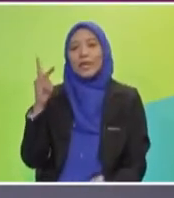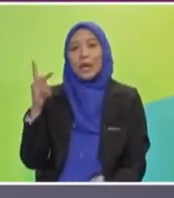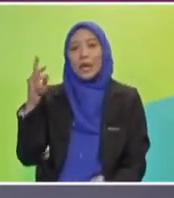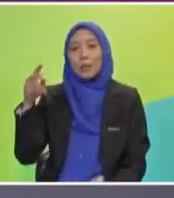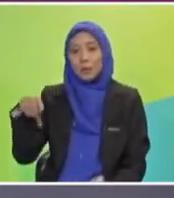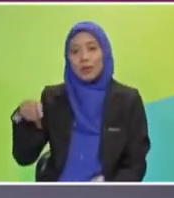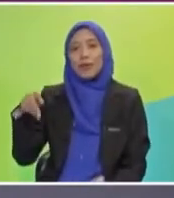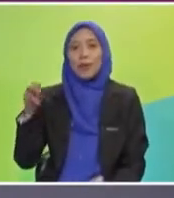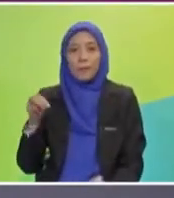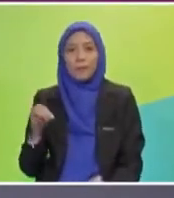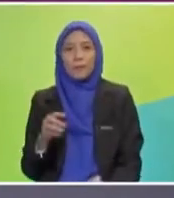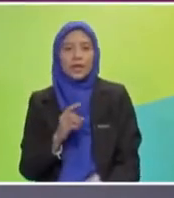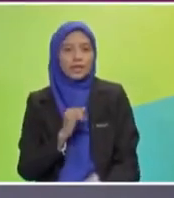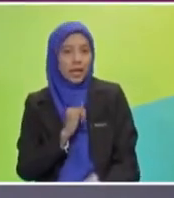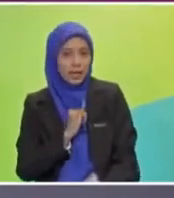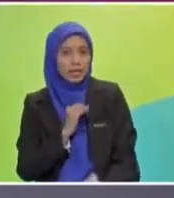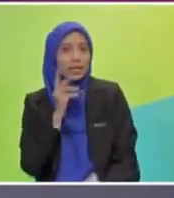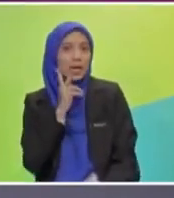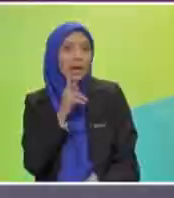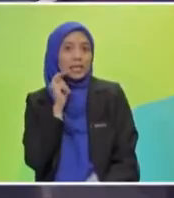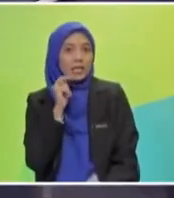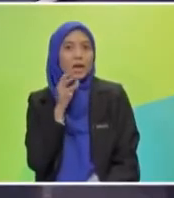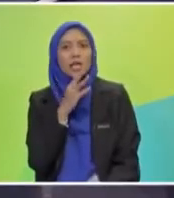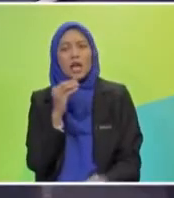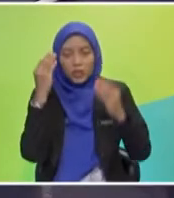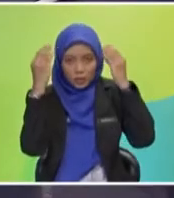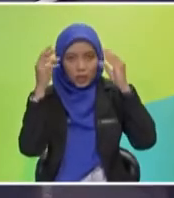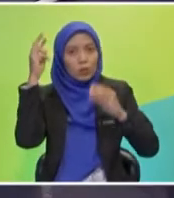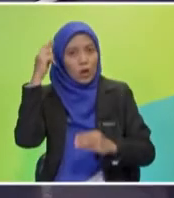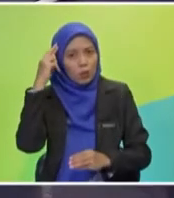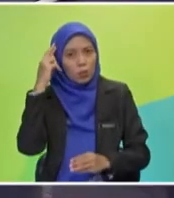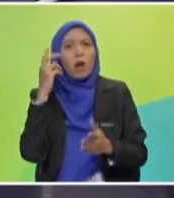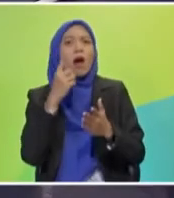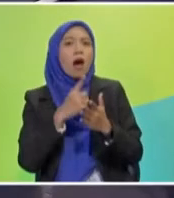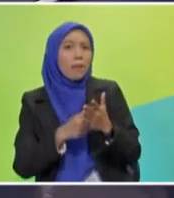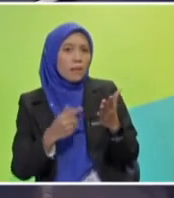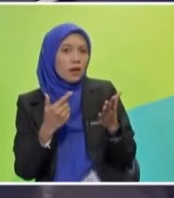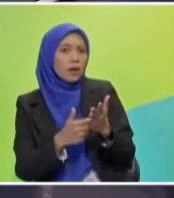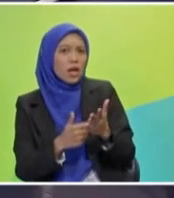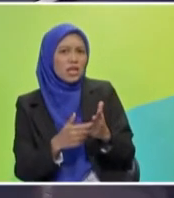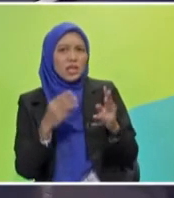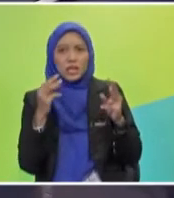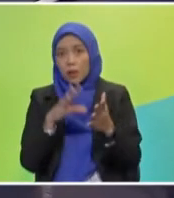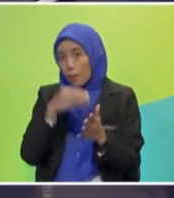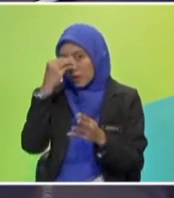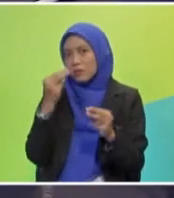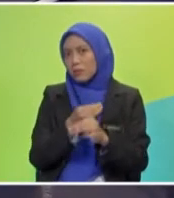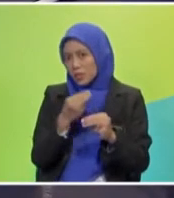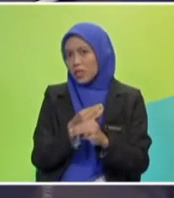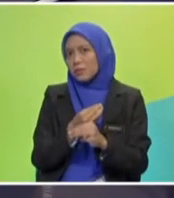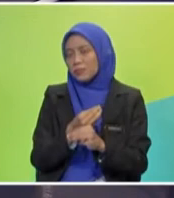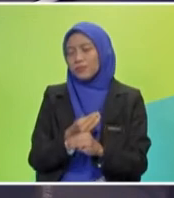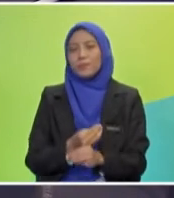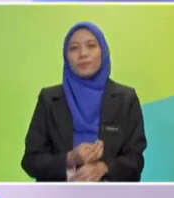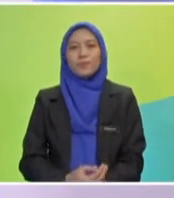Masih bersama saya Nisa dan Cikgu Rauf. Kita nak tahu apa lagi yang kita nak sama-sama lakukan pada hari ini. Silakan Cikgu. Baik,